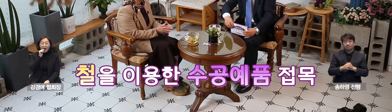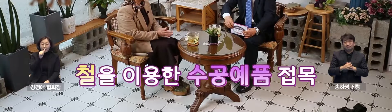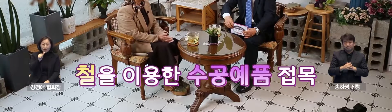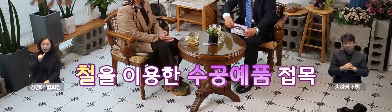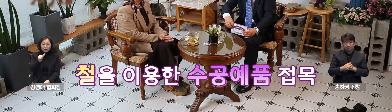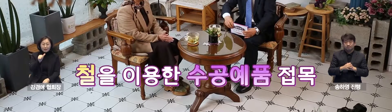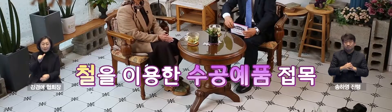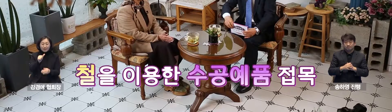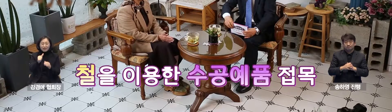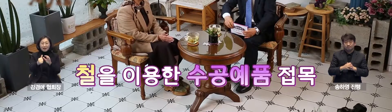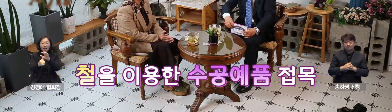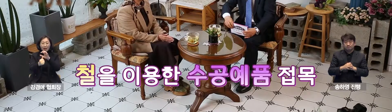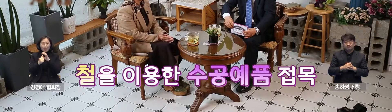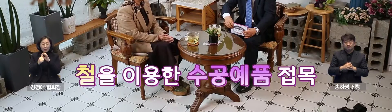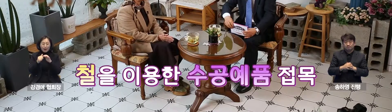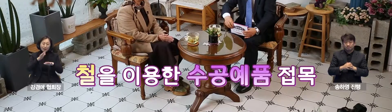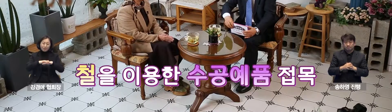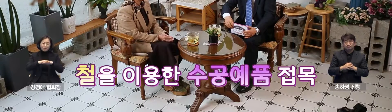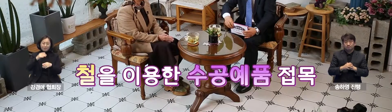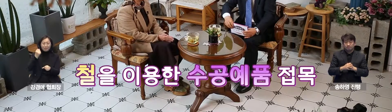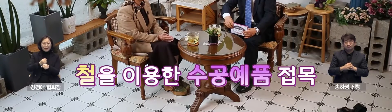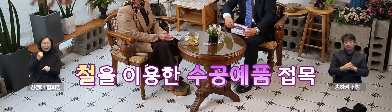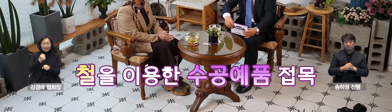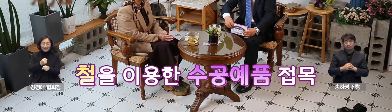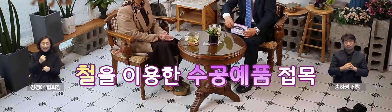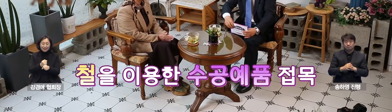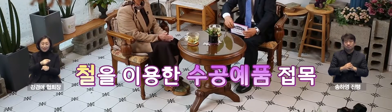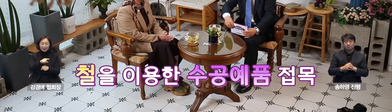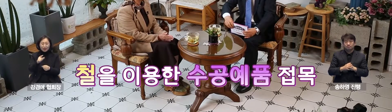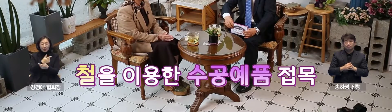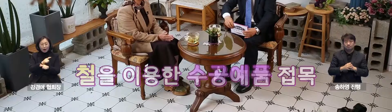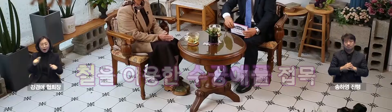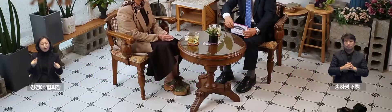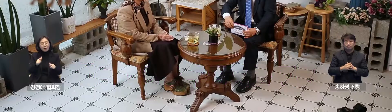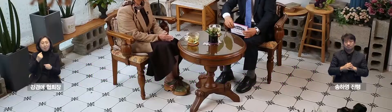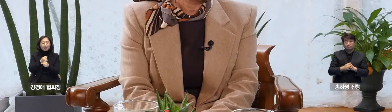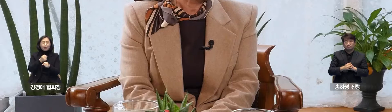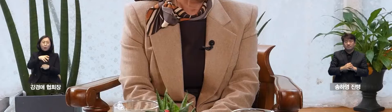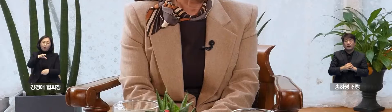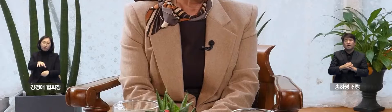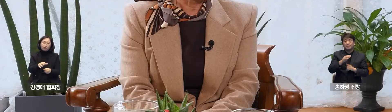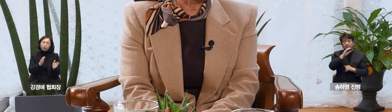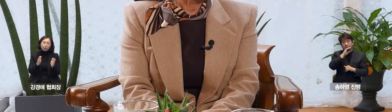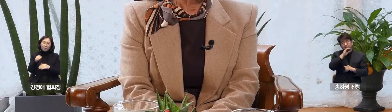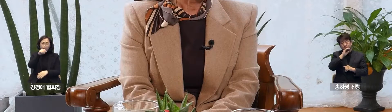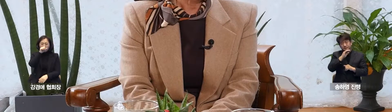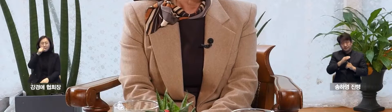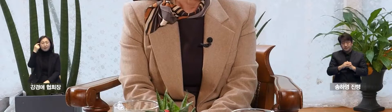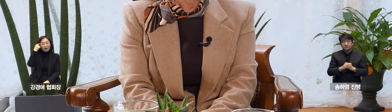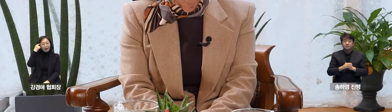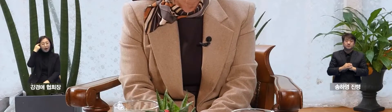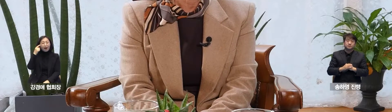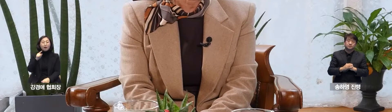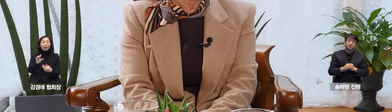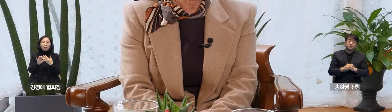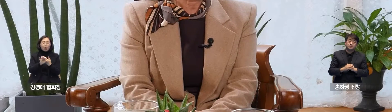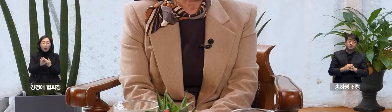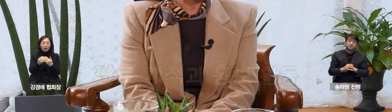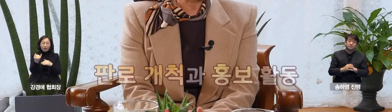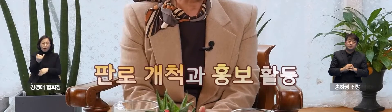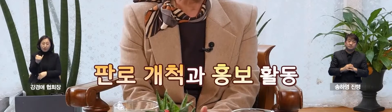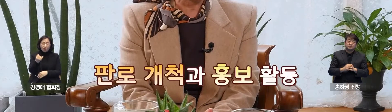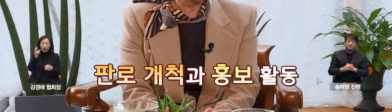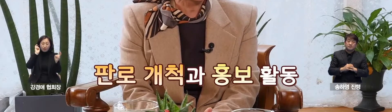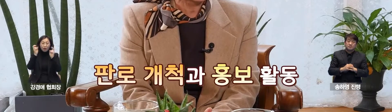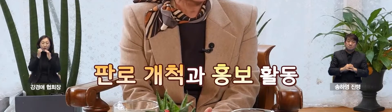이용한 수공예품 같은 개념의 이런 것들을 만들어주면 좋지 않을까. 그렇죠. 그러면 여성 기업인들이니까 이것을